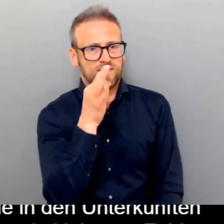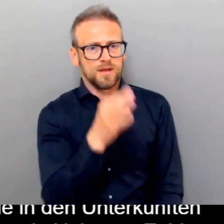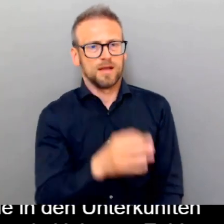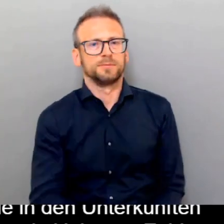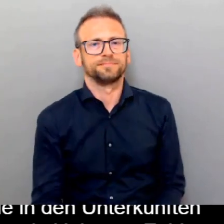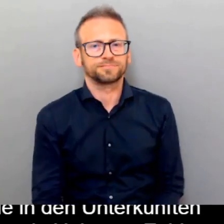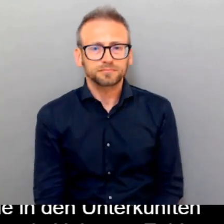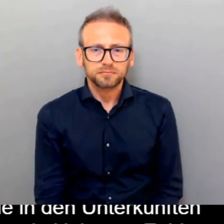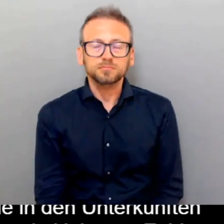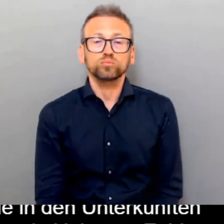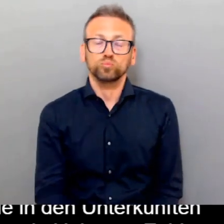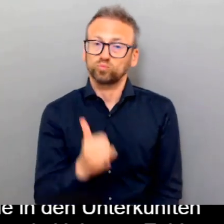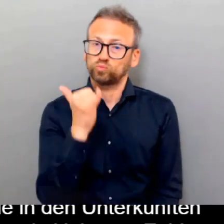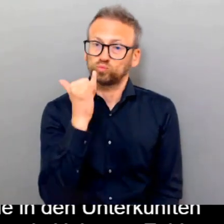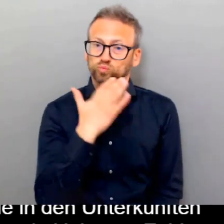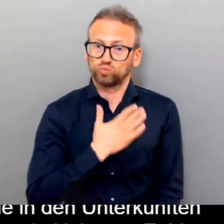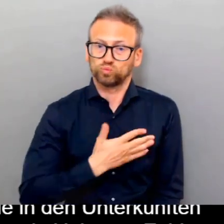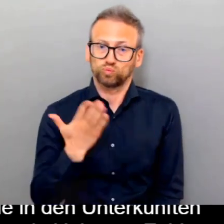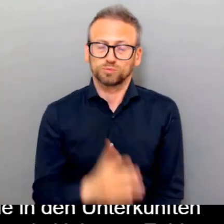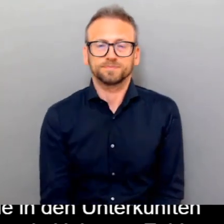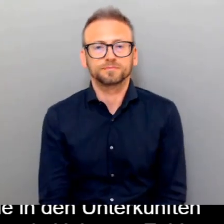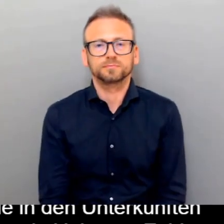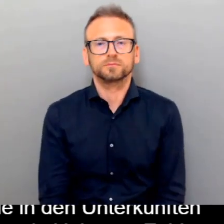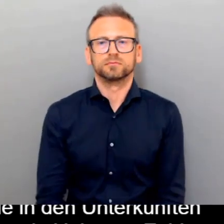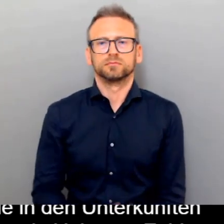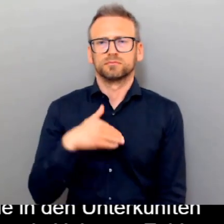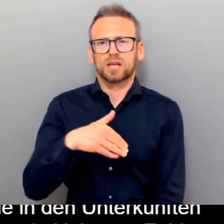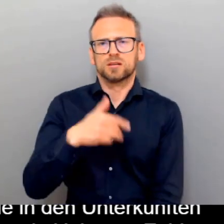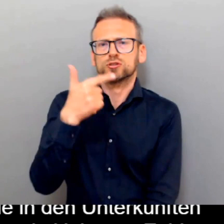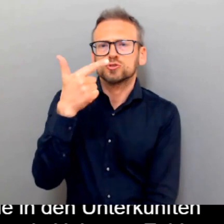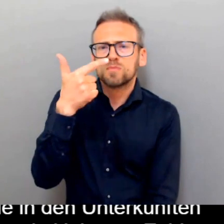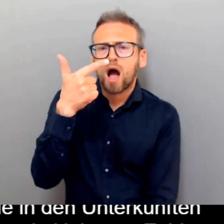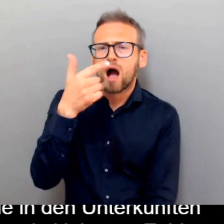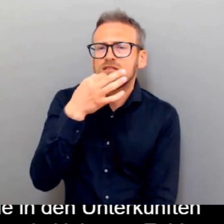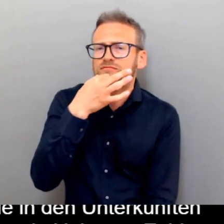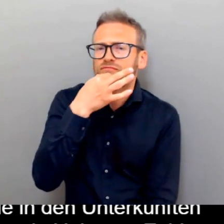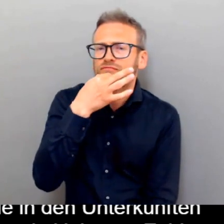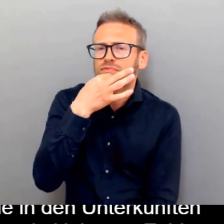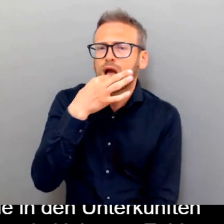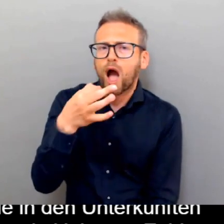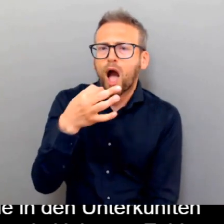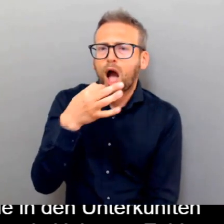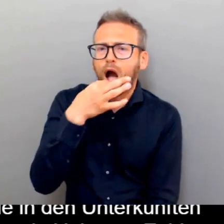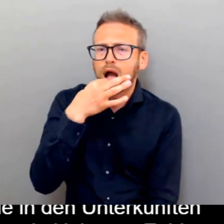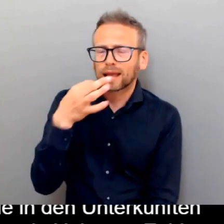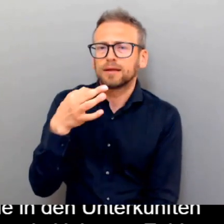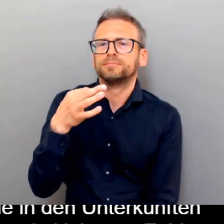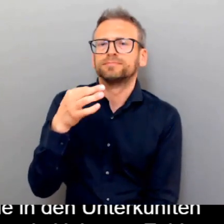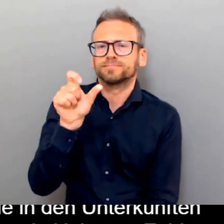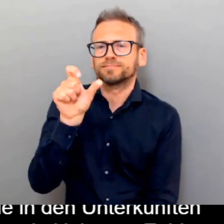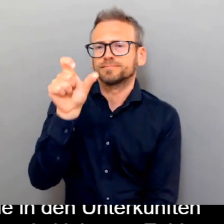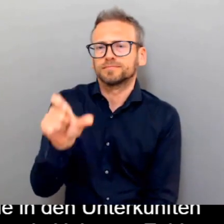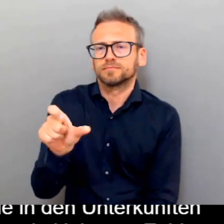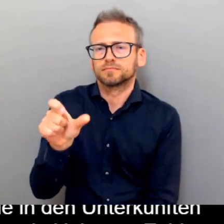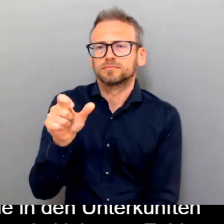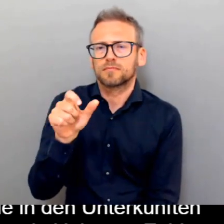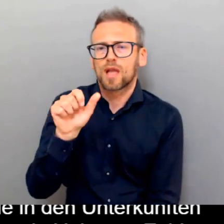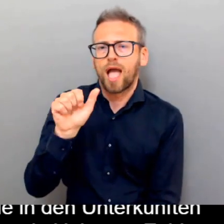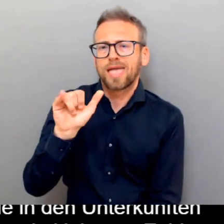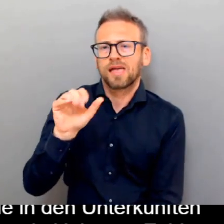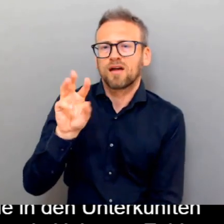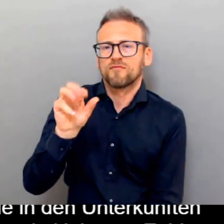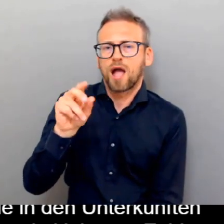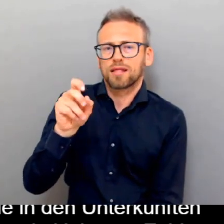Popp und Johannes Reichert. Uli Bachmeier, bitte. Ja, ich habe zwei kurze Fragen. Zum einen an den Herrn